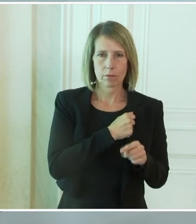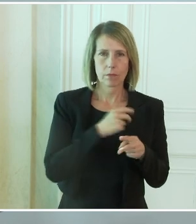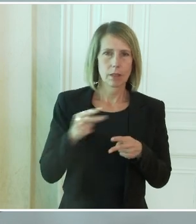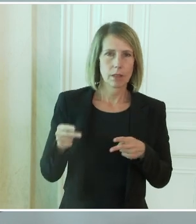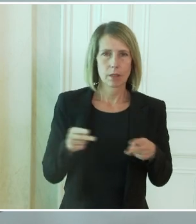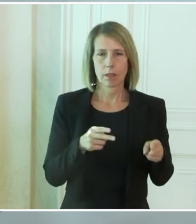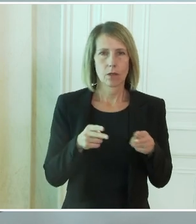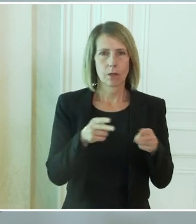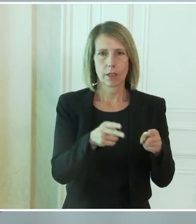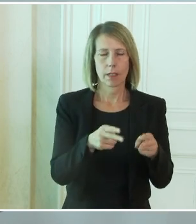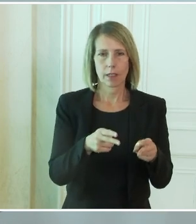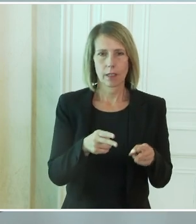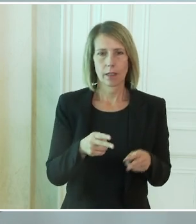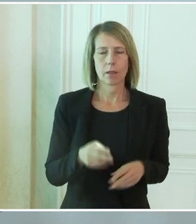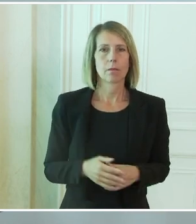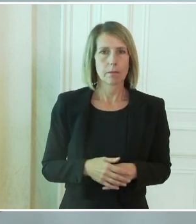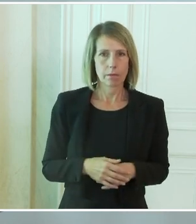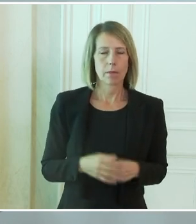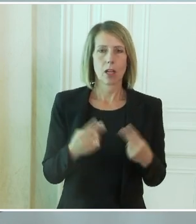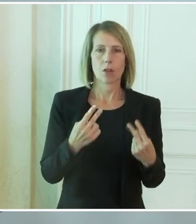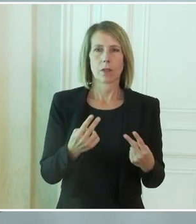und Werten der europäischen Demokratie